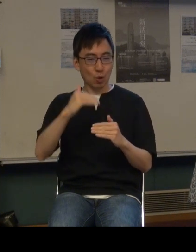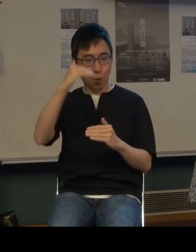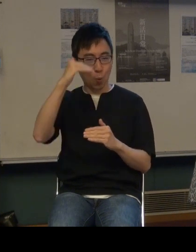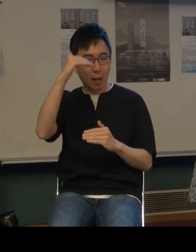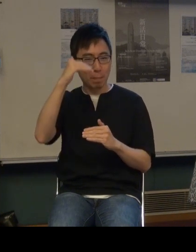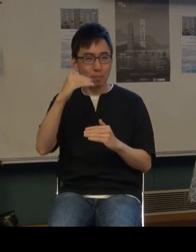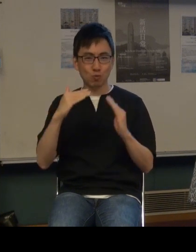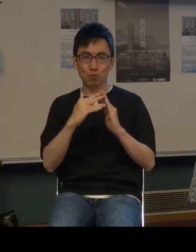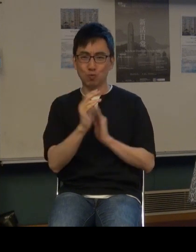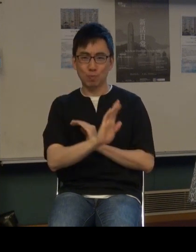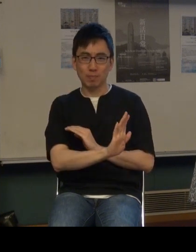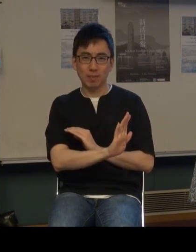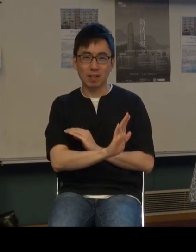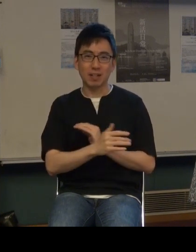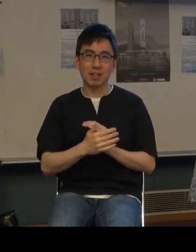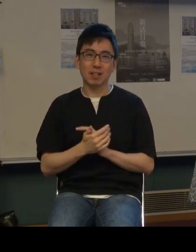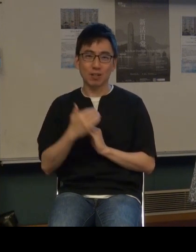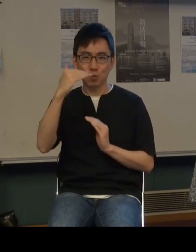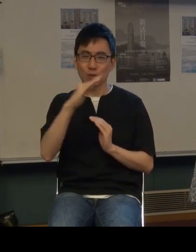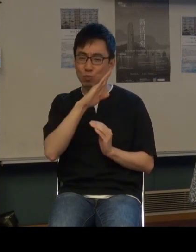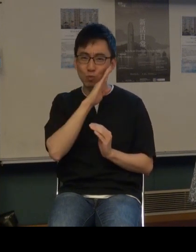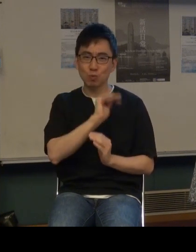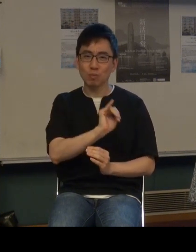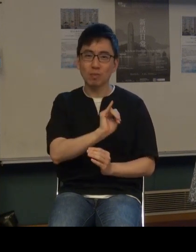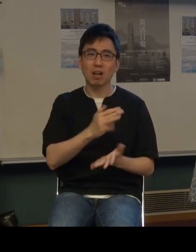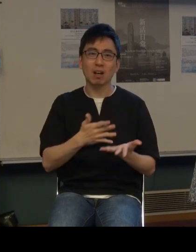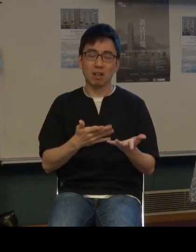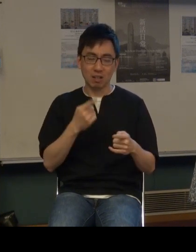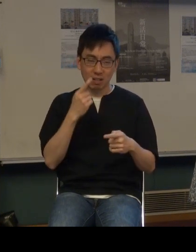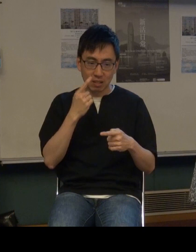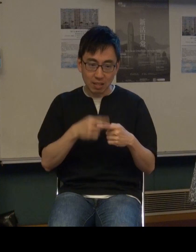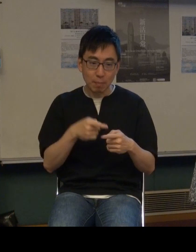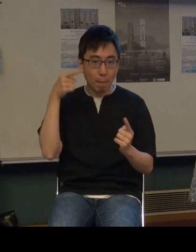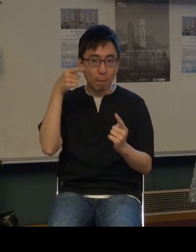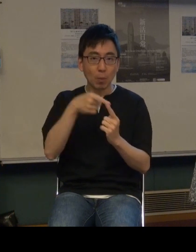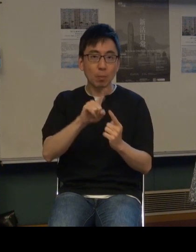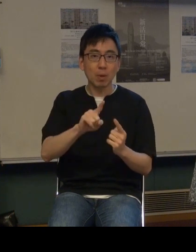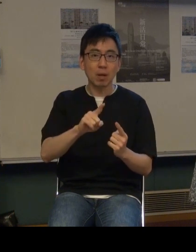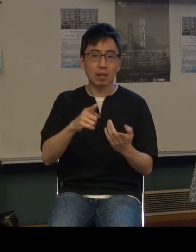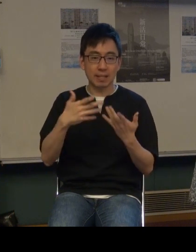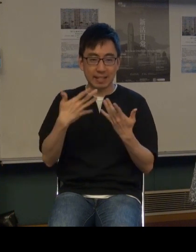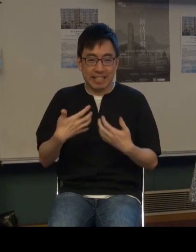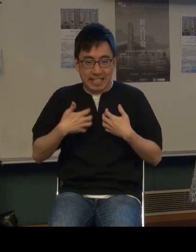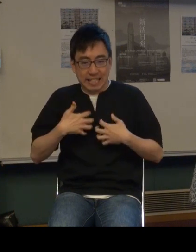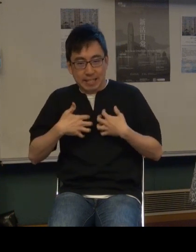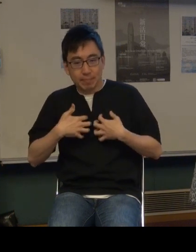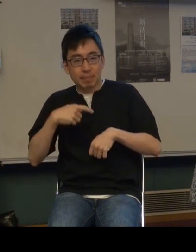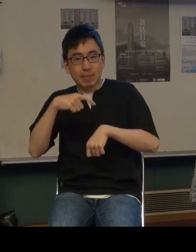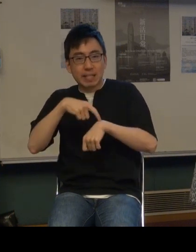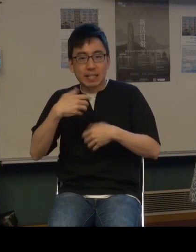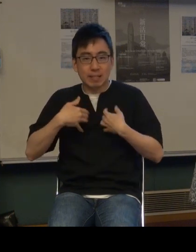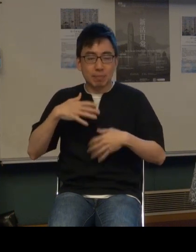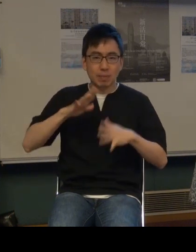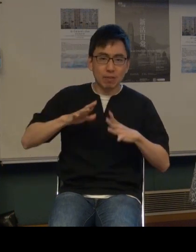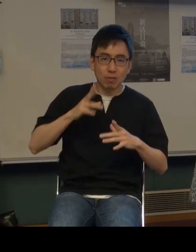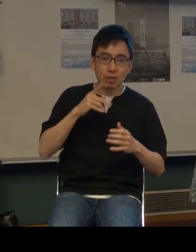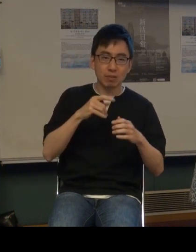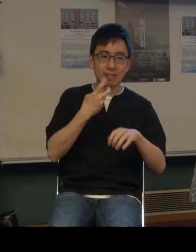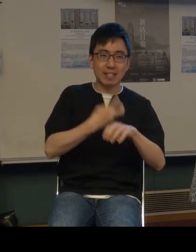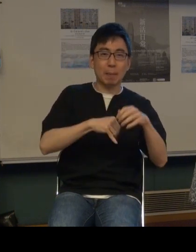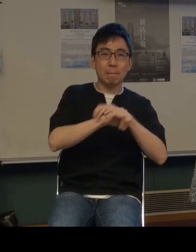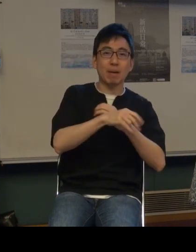housing， 呢啲唔係一啲高級嘅住宅嚟嘅，呢、這個只係咧喺呢個緊急嘅情況咧，石硤尾大火之後緊急